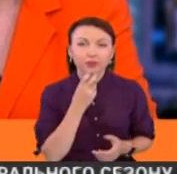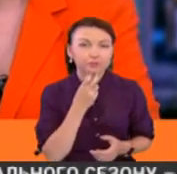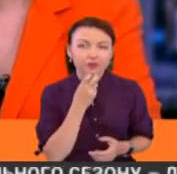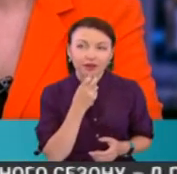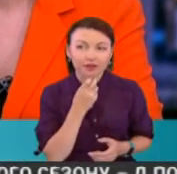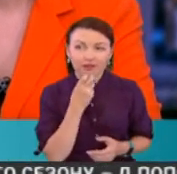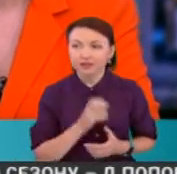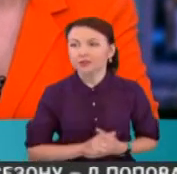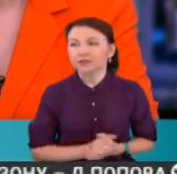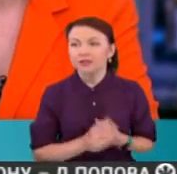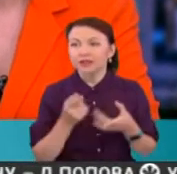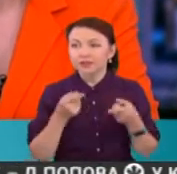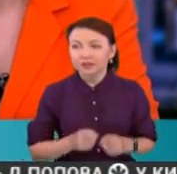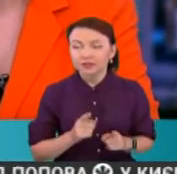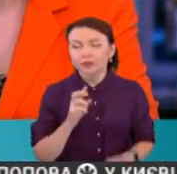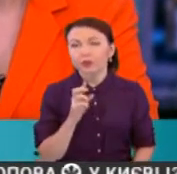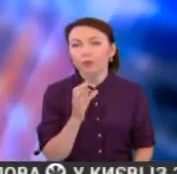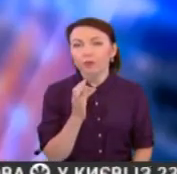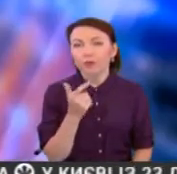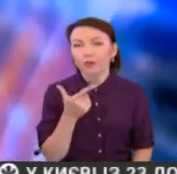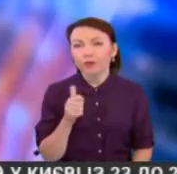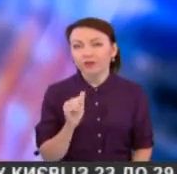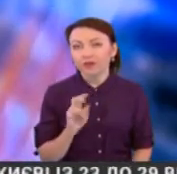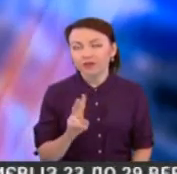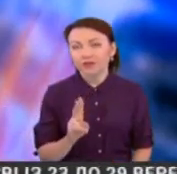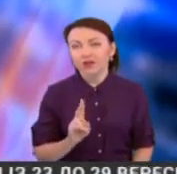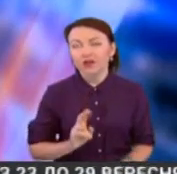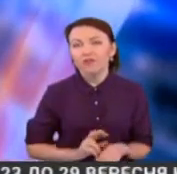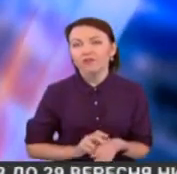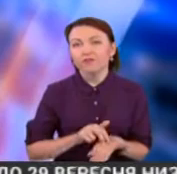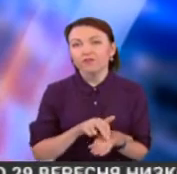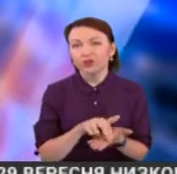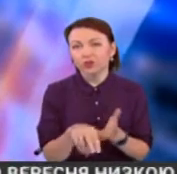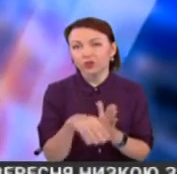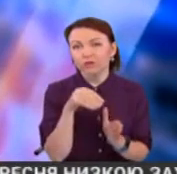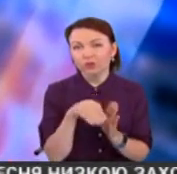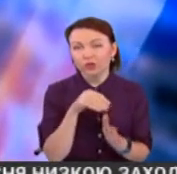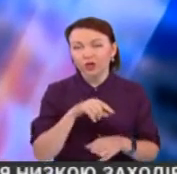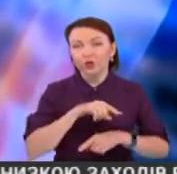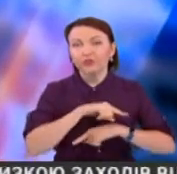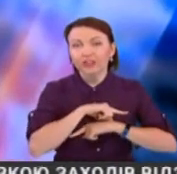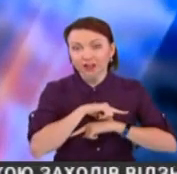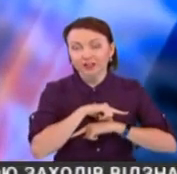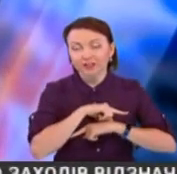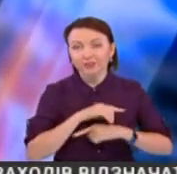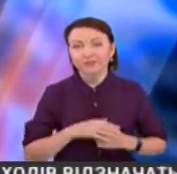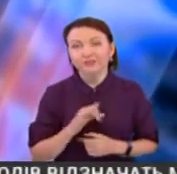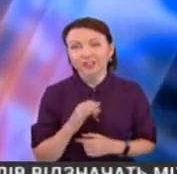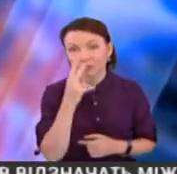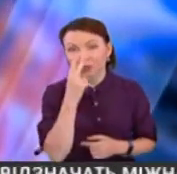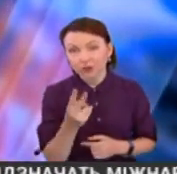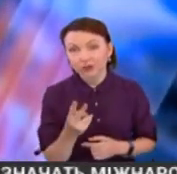посміятися, тобто дійсно, щоб Богдан вийшов у вибори, у фінал, от, і